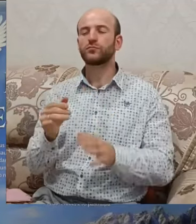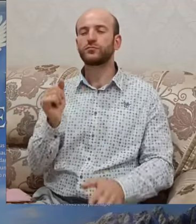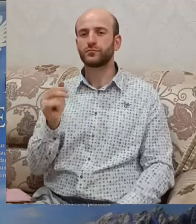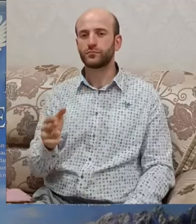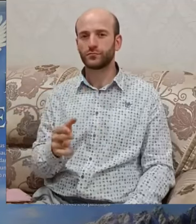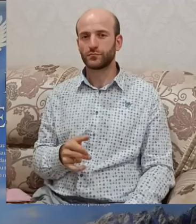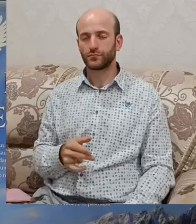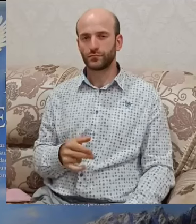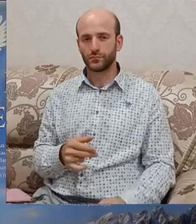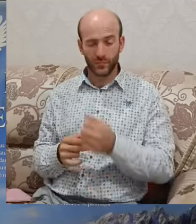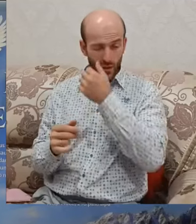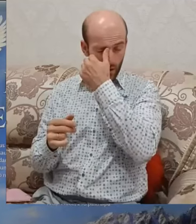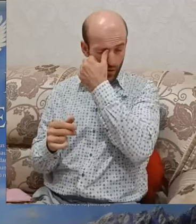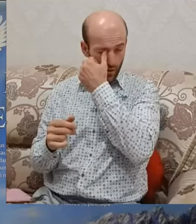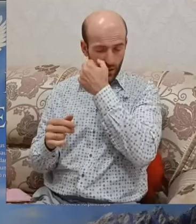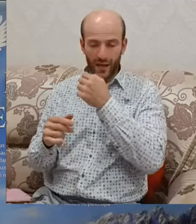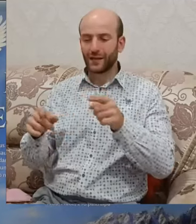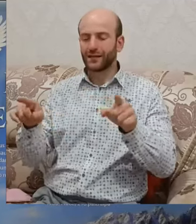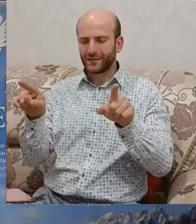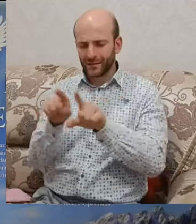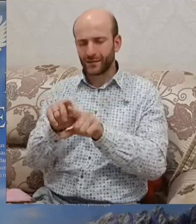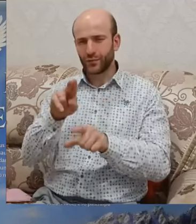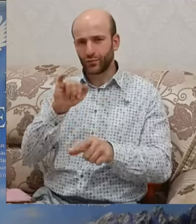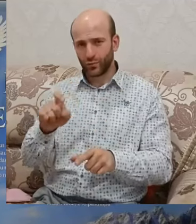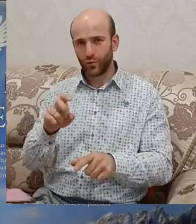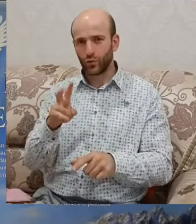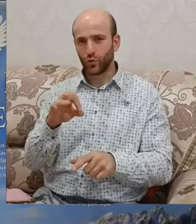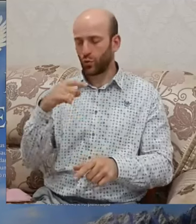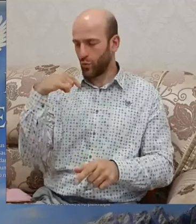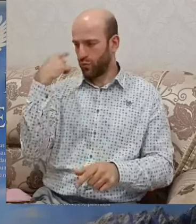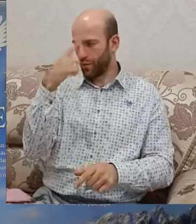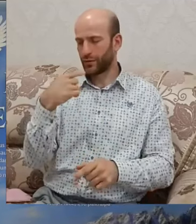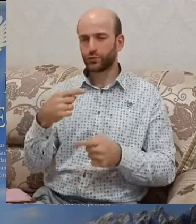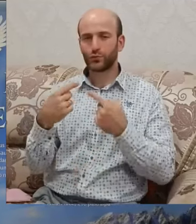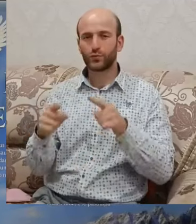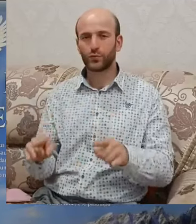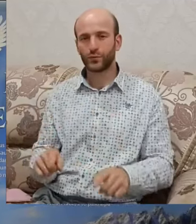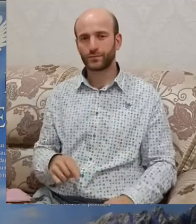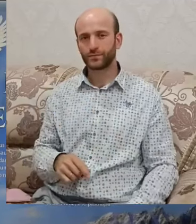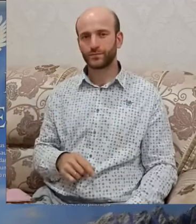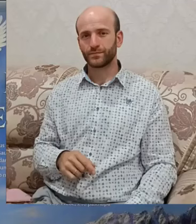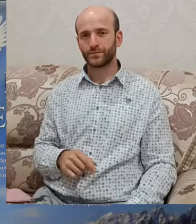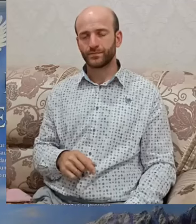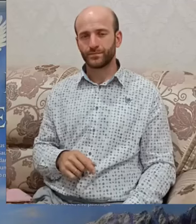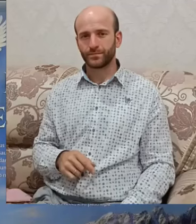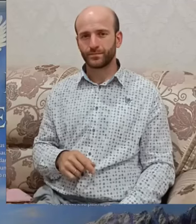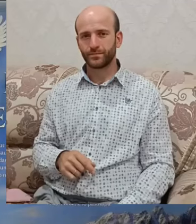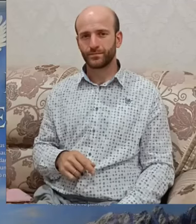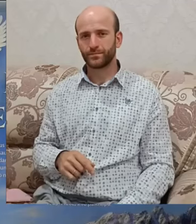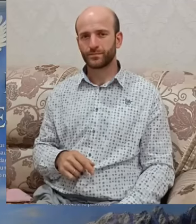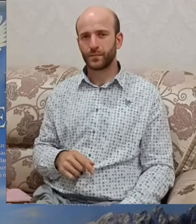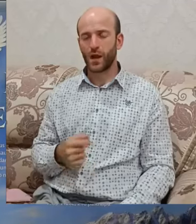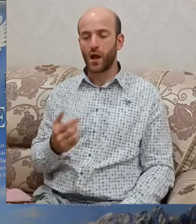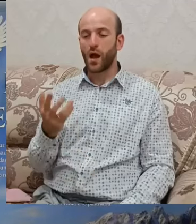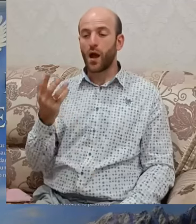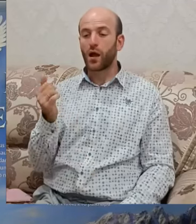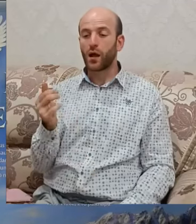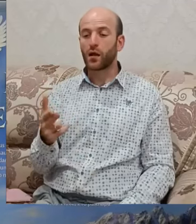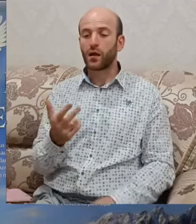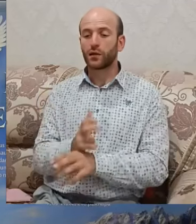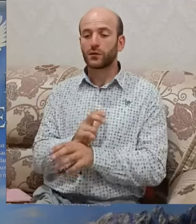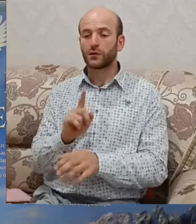pavidalų. Тем же самым духом, но в другом обличии. Ar suprantate? Понимаете? O kaip šis grūdas atrodo pačioje pabaigoje? А как это зерно